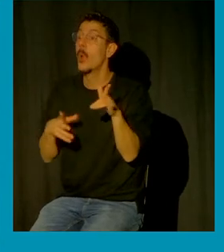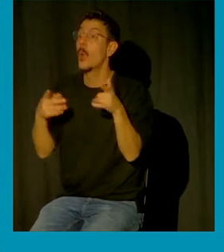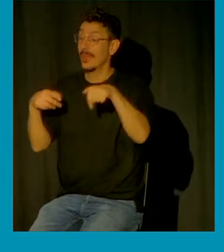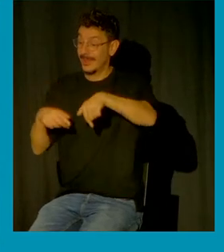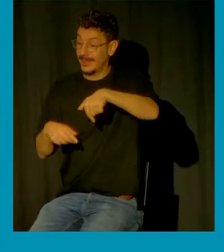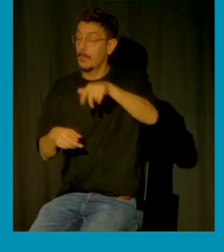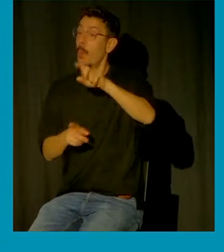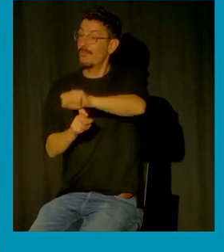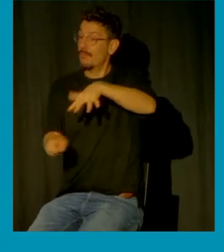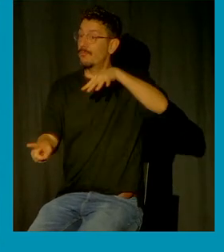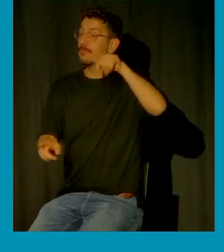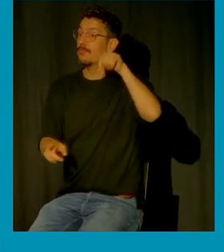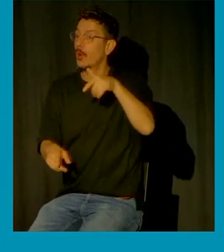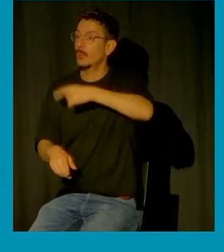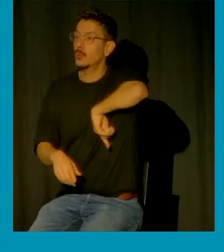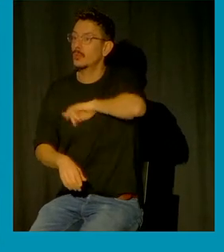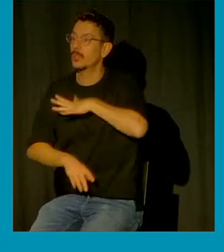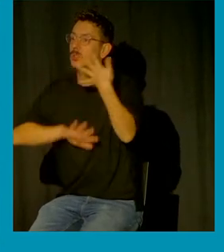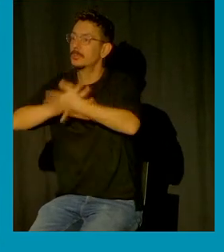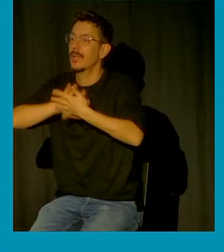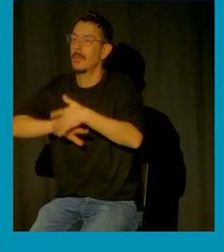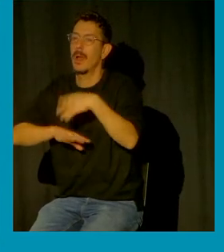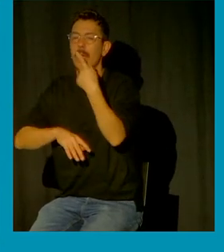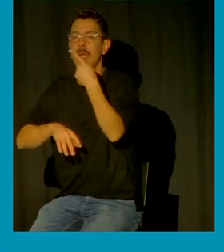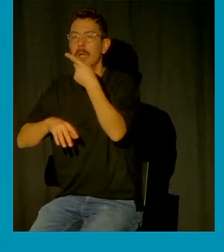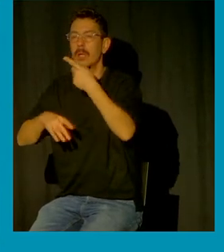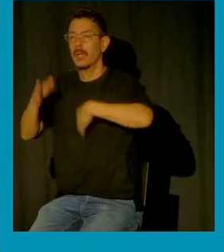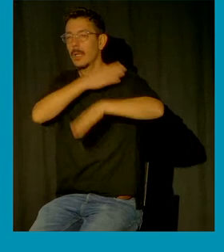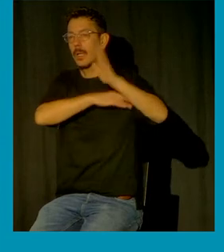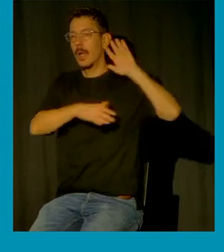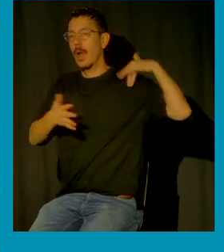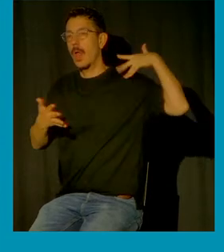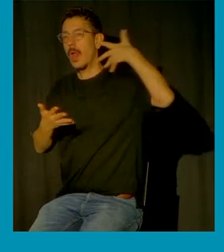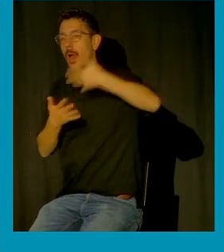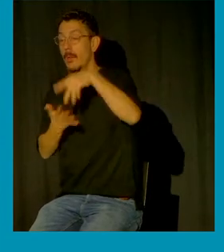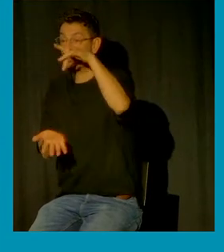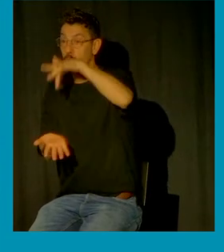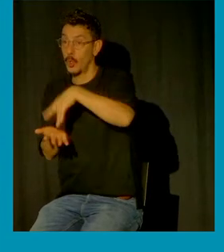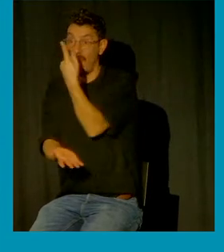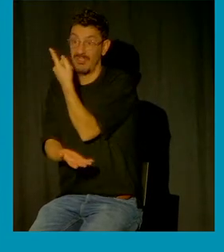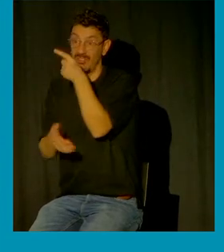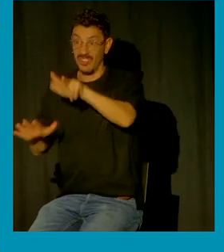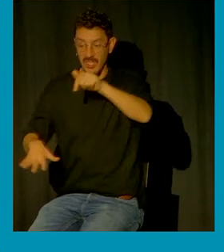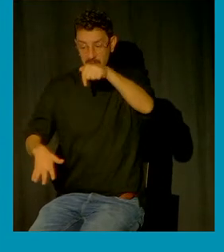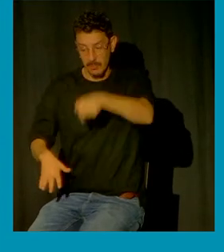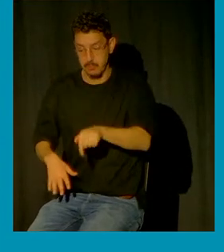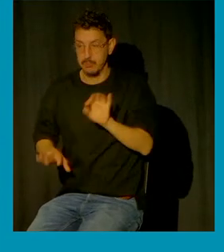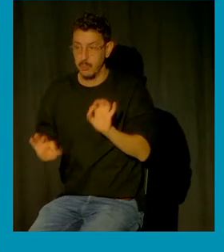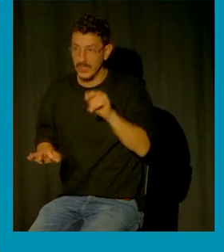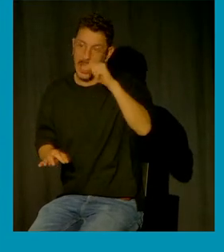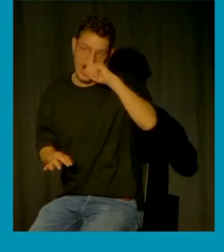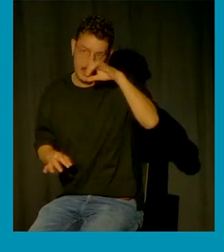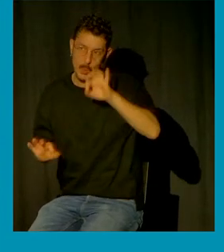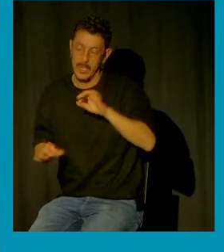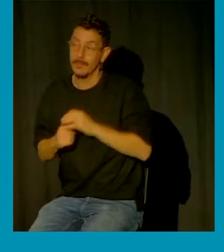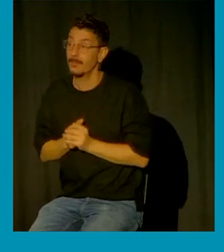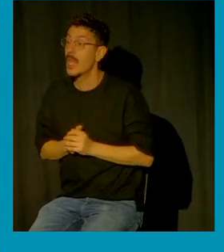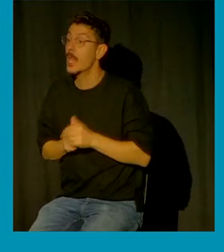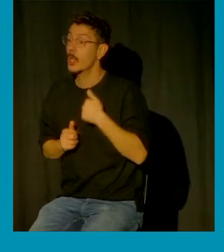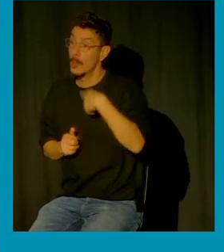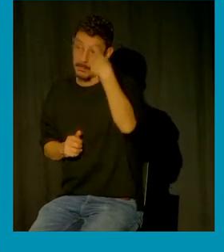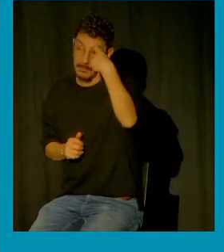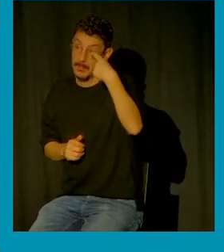fòrum estem parlant de 18 fòrums aquest és el 18è fòrum i jo recordo perdoneu la referència personal quan